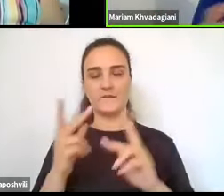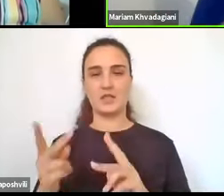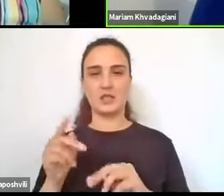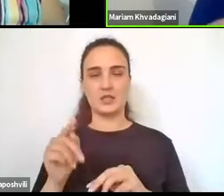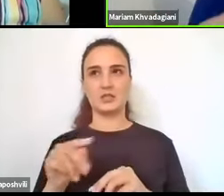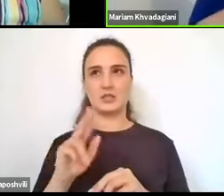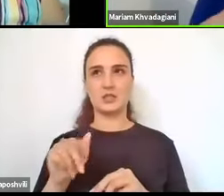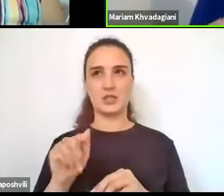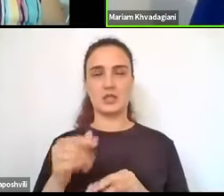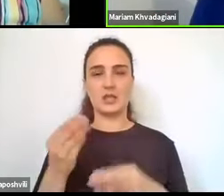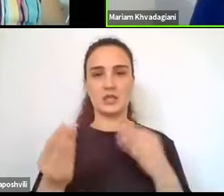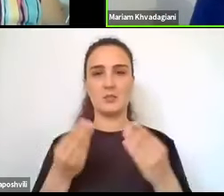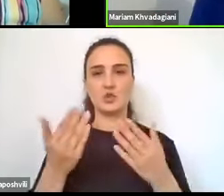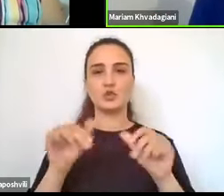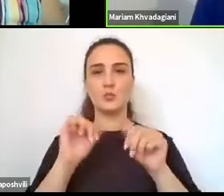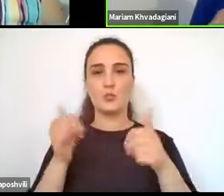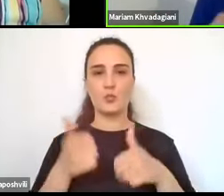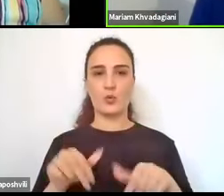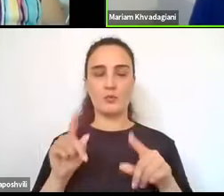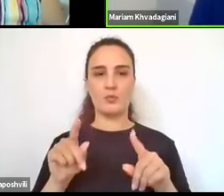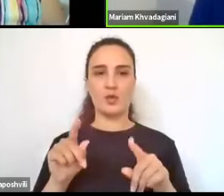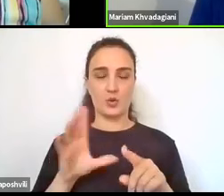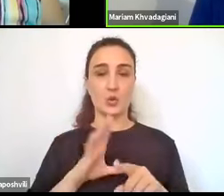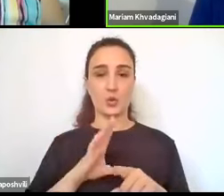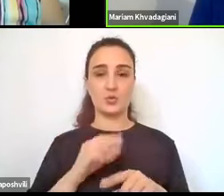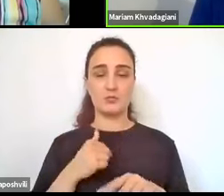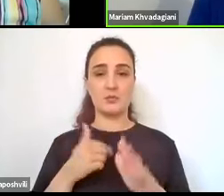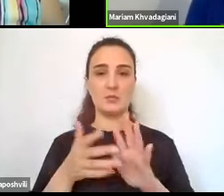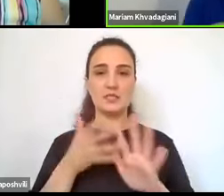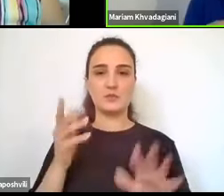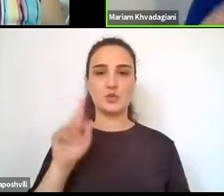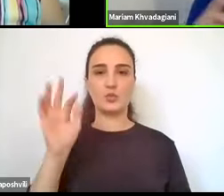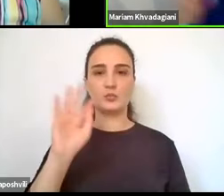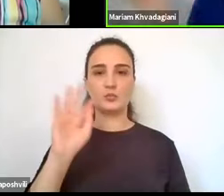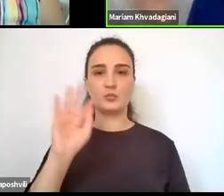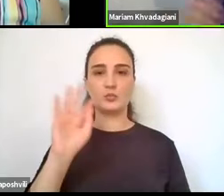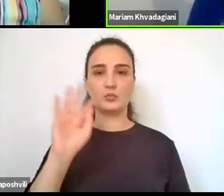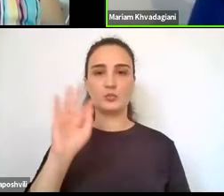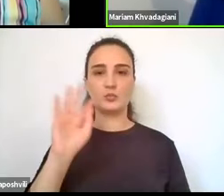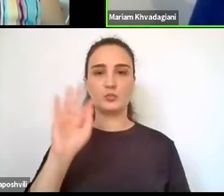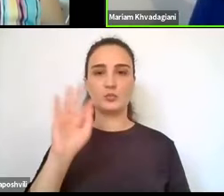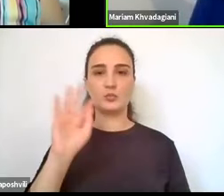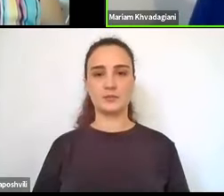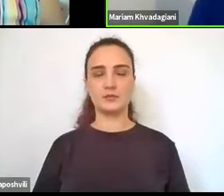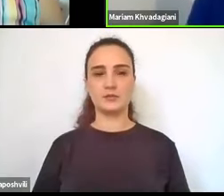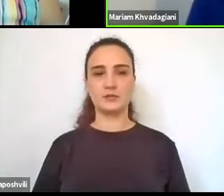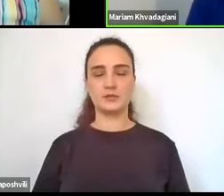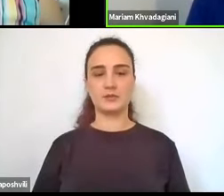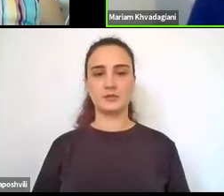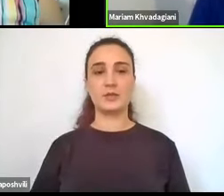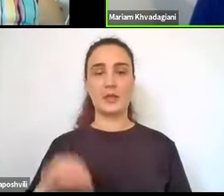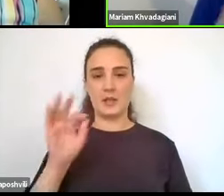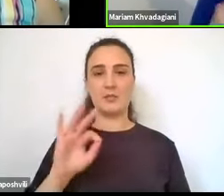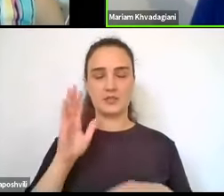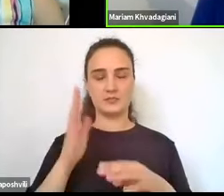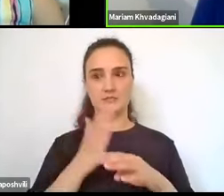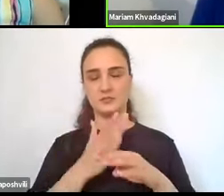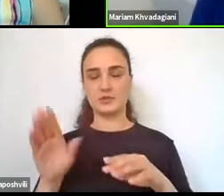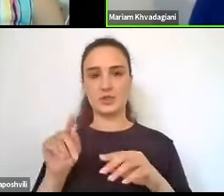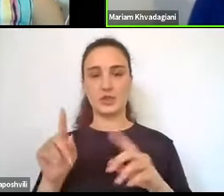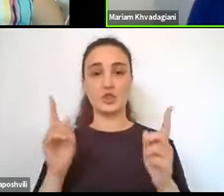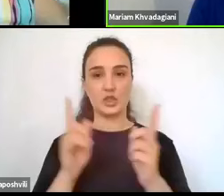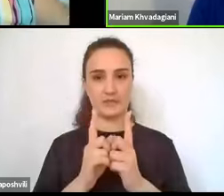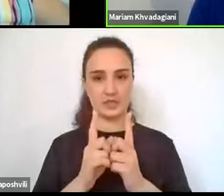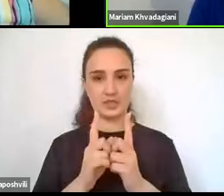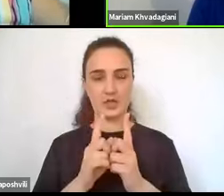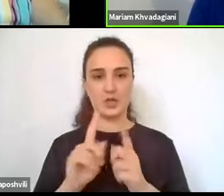და თამაშის ფორმა მისცეთ. მე მესმის, რომ ხშირად და ამაზეც გვექნება ცალკე ესე ვთქვათ შეხვედრა,